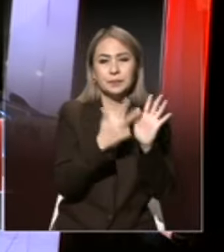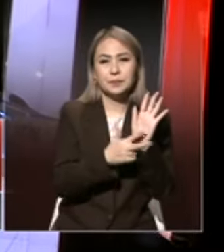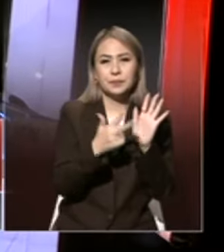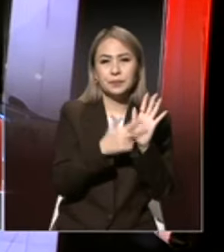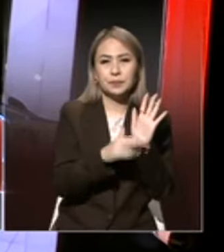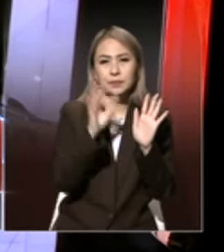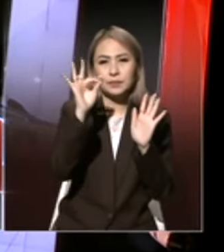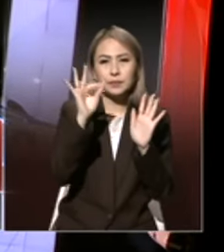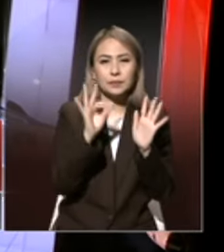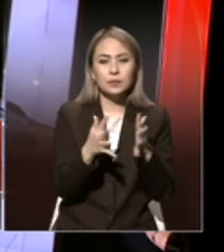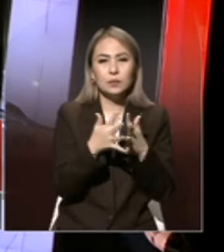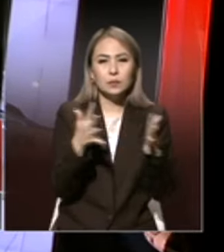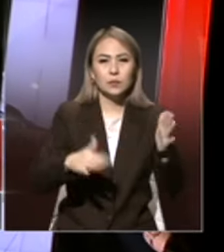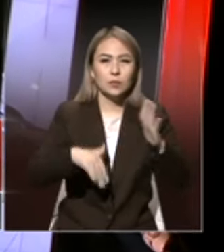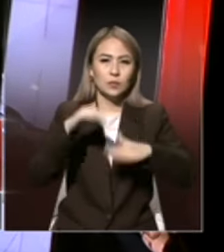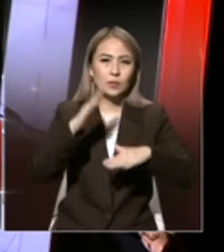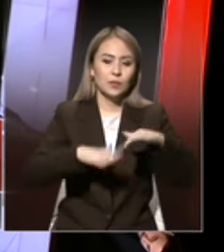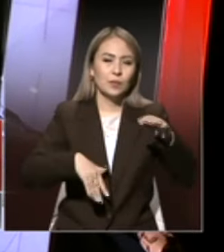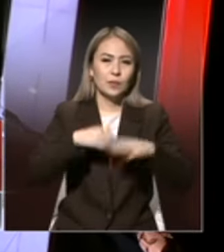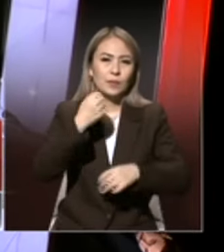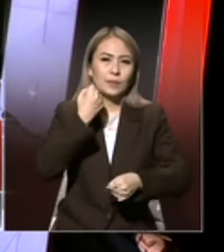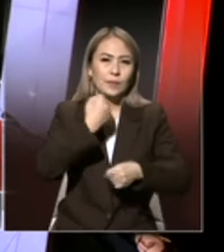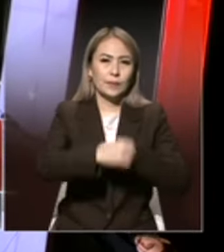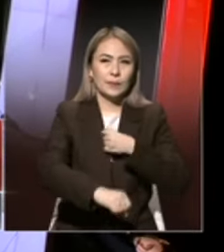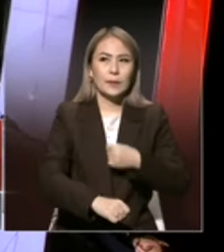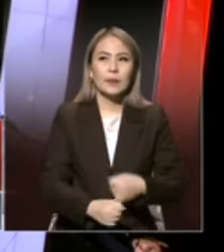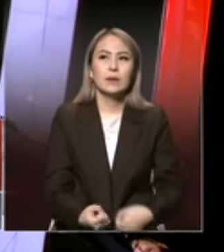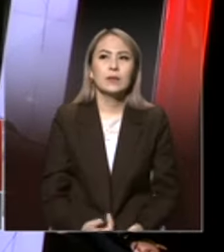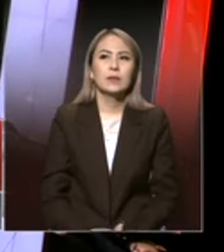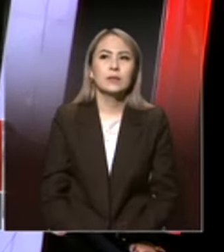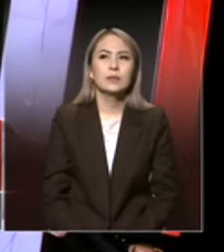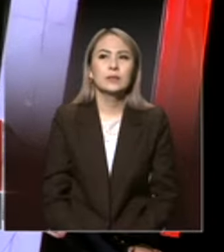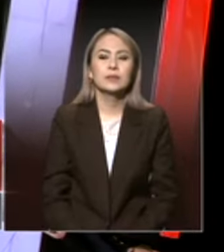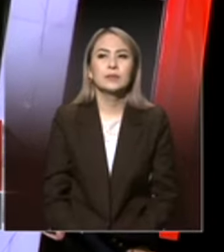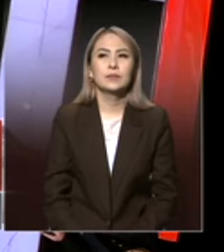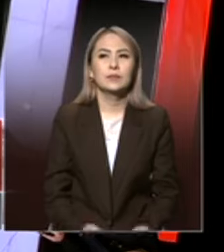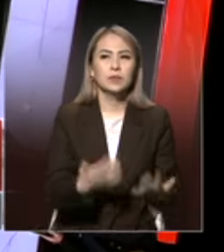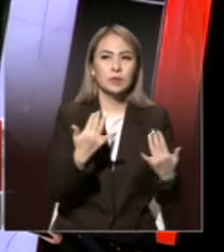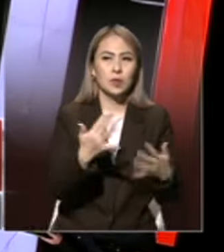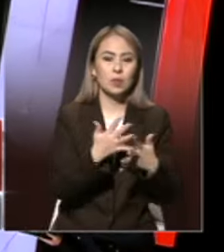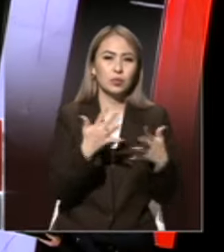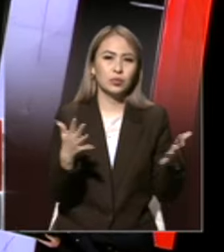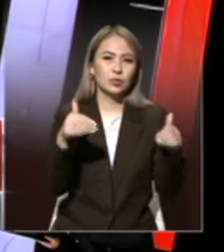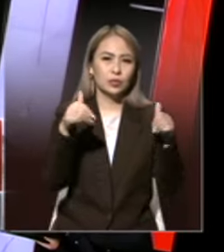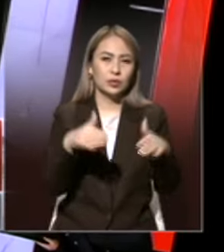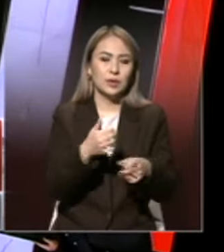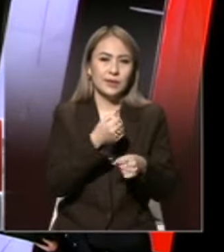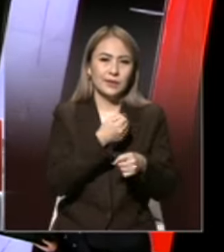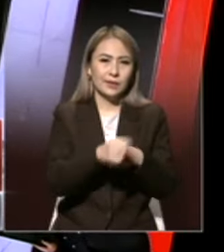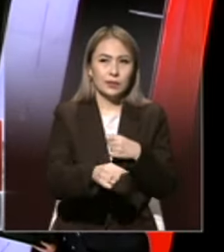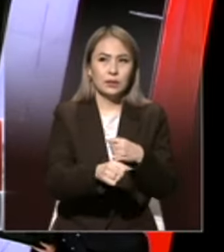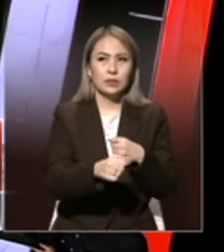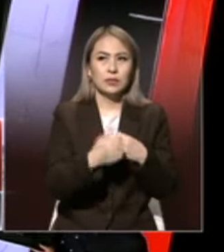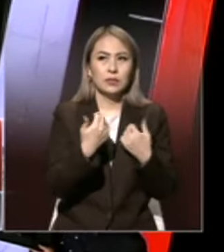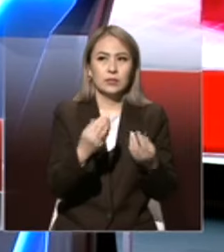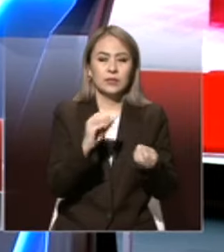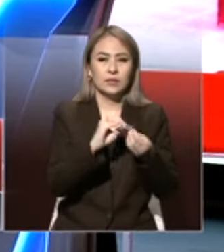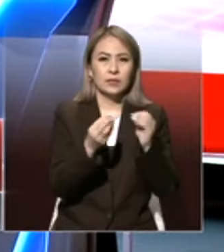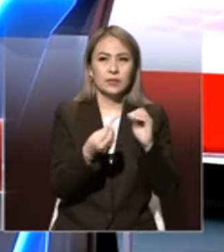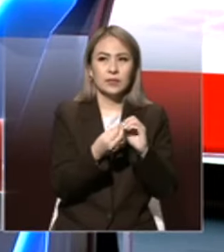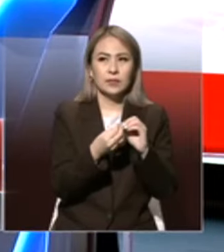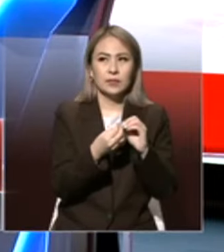астамы физикалық зорлық-зомбылық. Яғни, демек, бізде қазір бірінші орында шешуіміз керек мәселе физикалық зорлық-зомбылық. Осы